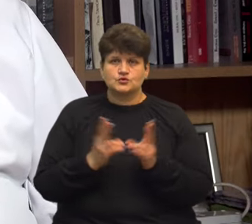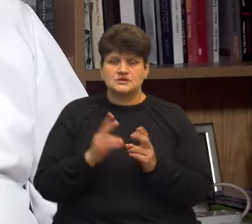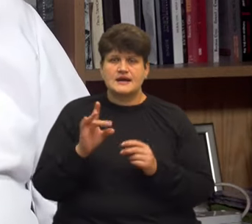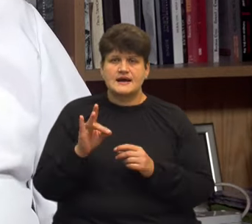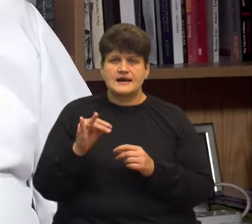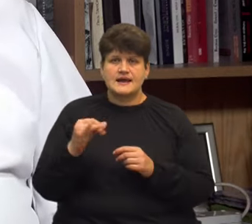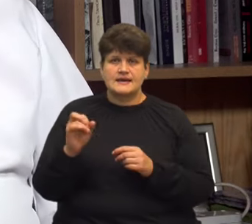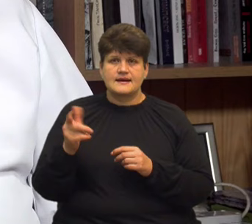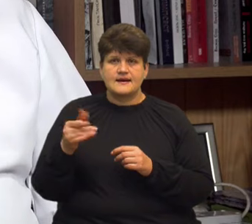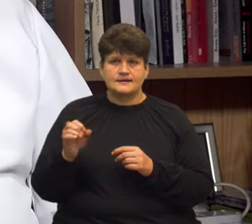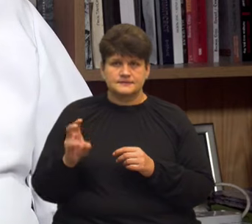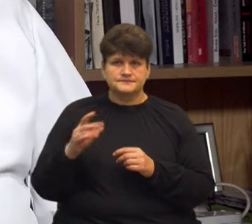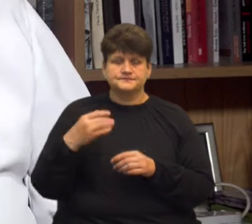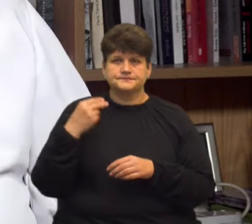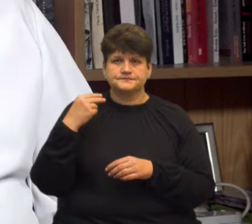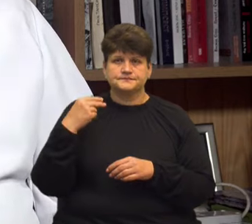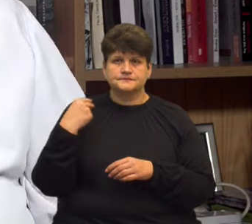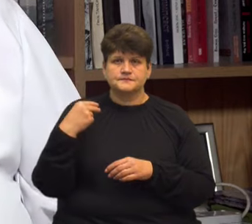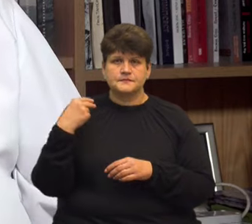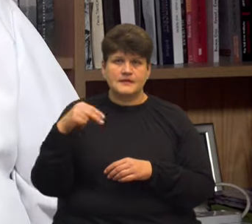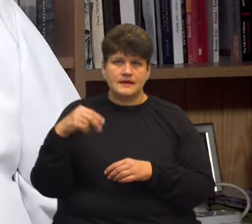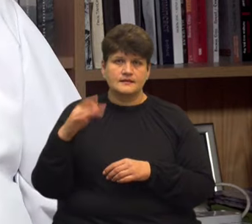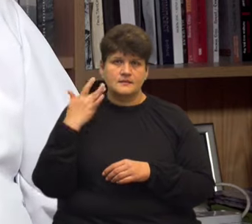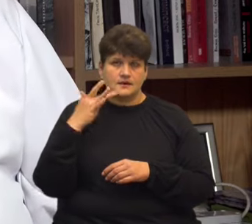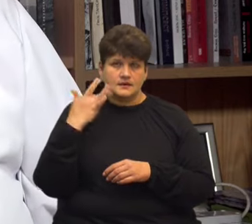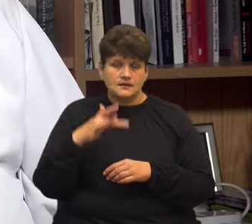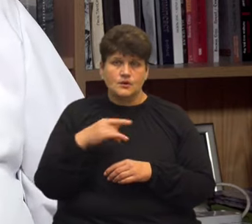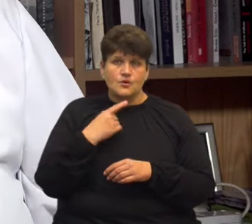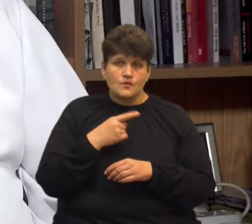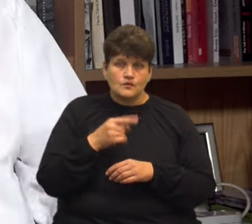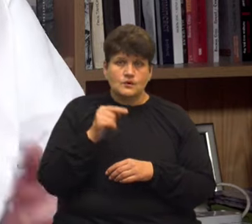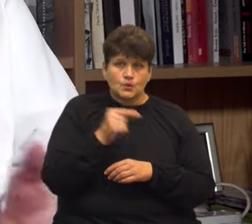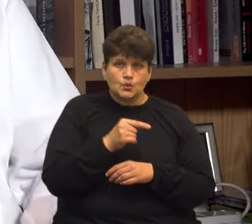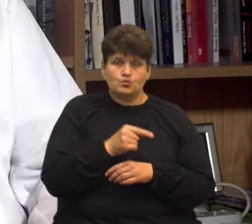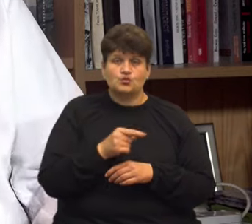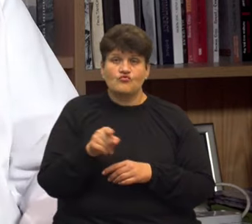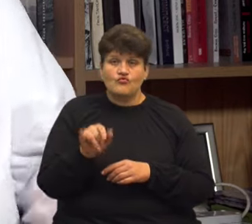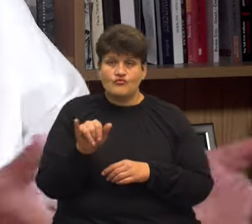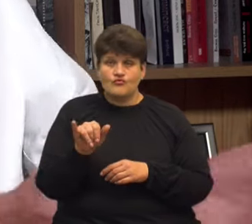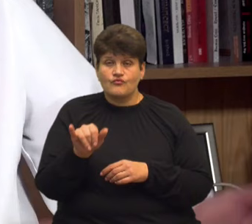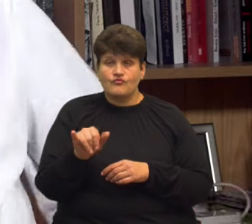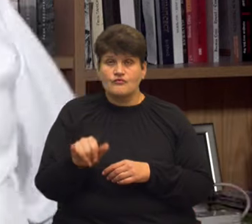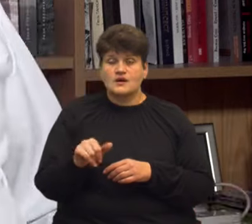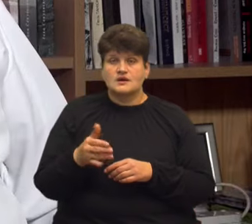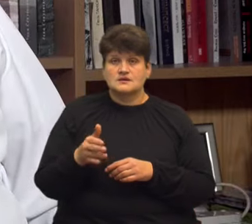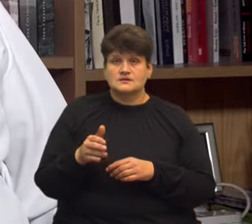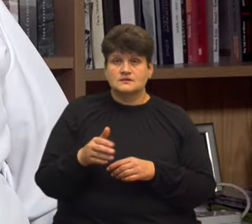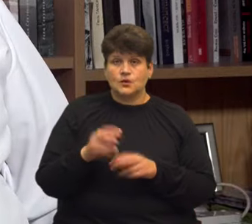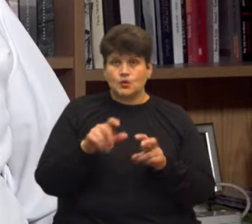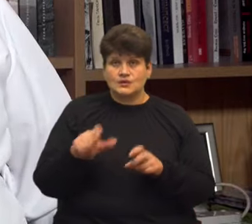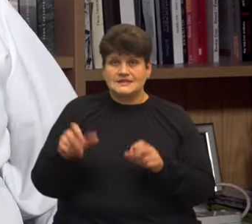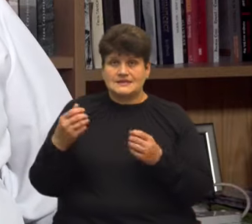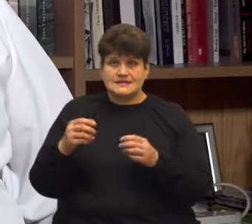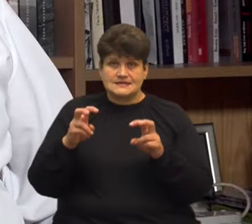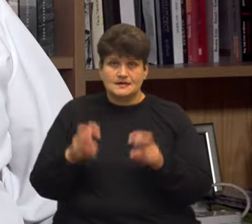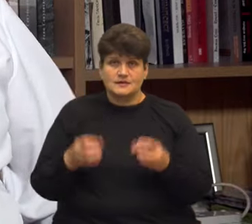Рейкявіку це було. Ну, і той Рейган каже йому, президент Америки, що ну, у вас демократія гласна, то ваші ж люди сидять за слово.